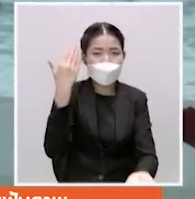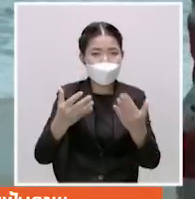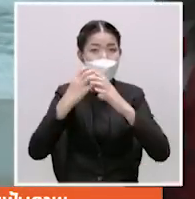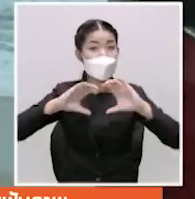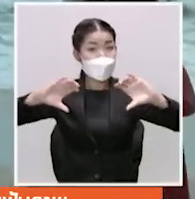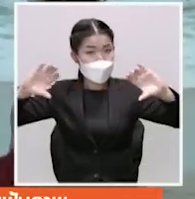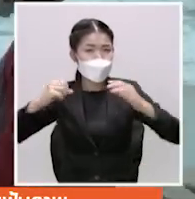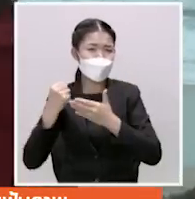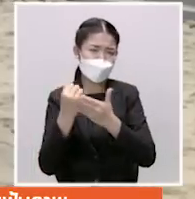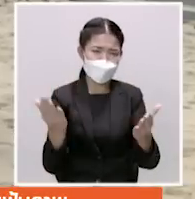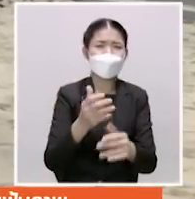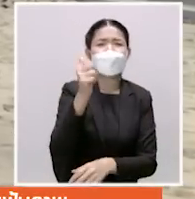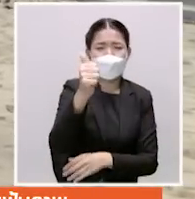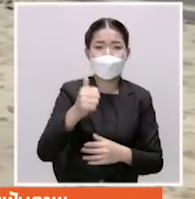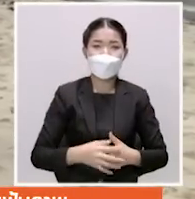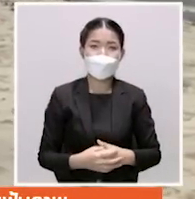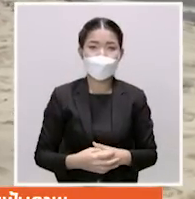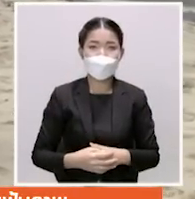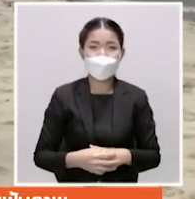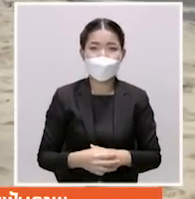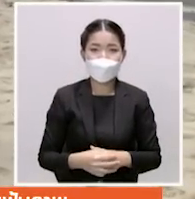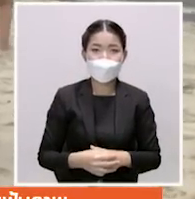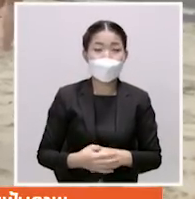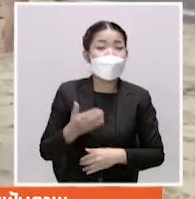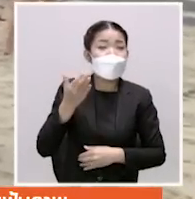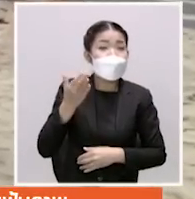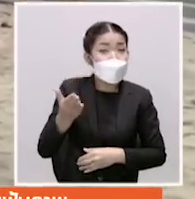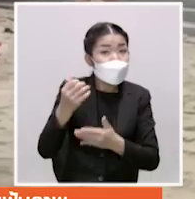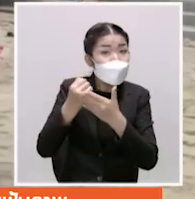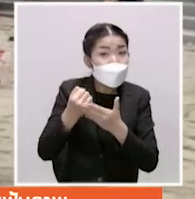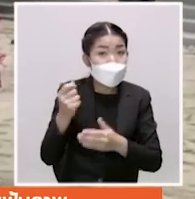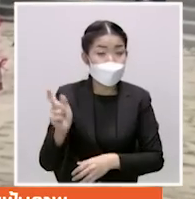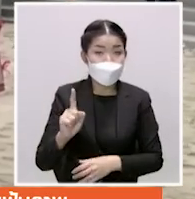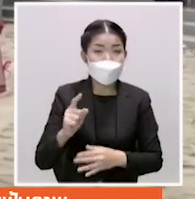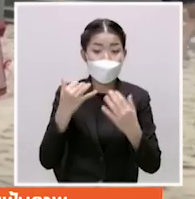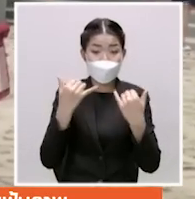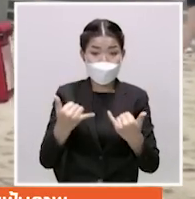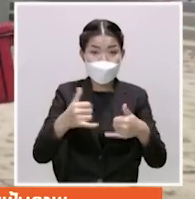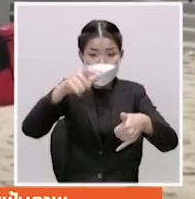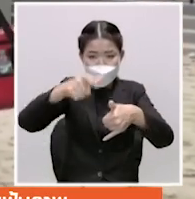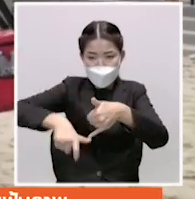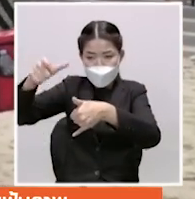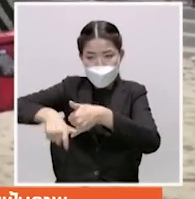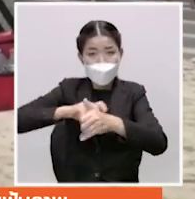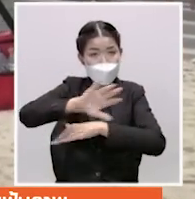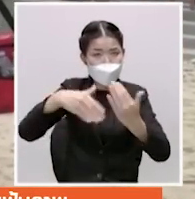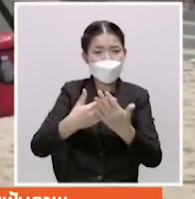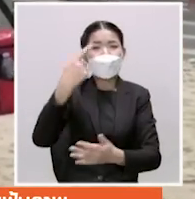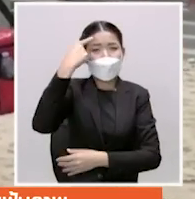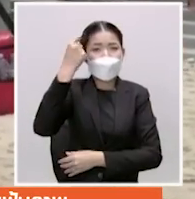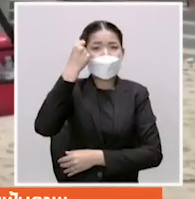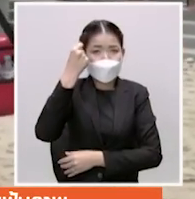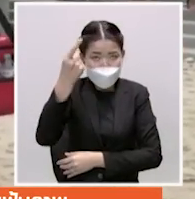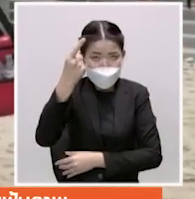นี้สามารถมาช่วยเราได้แน่นอนนะครับเพียงแค่ที่เขาขอว่านะครับ วันนี้ทุกคนรู้เรื่องนะฮะเข้าใ